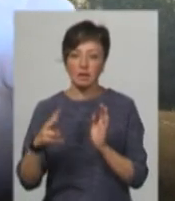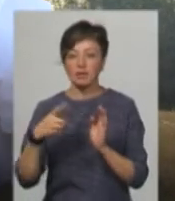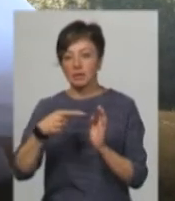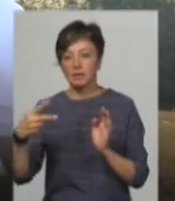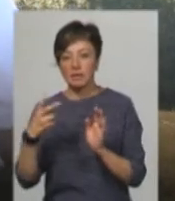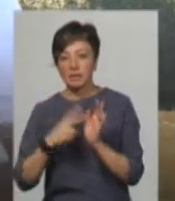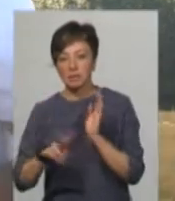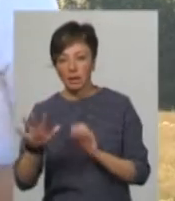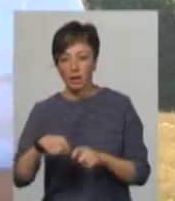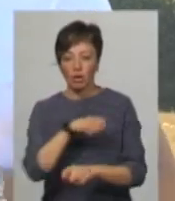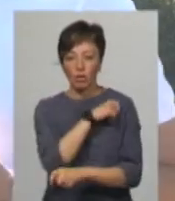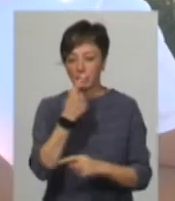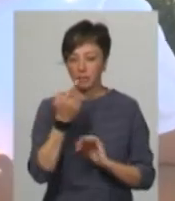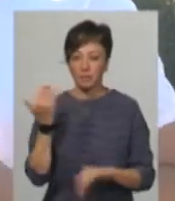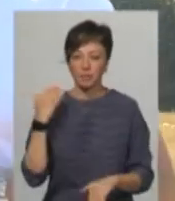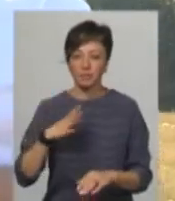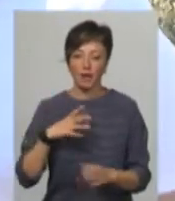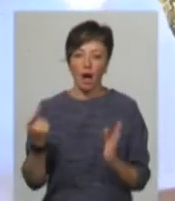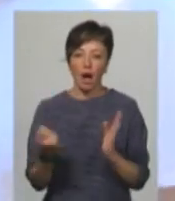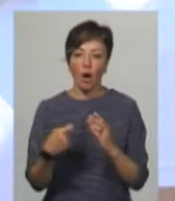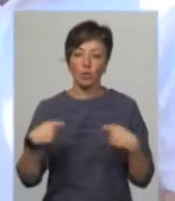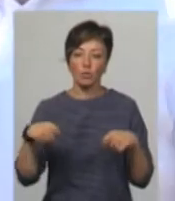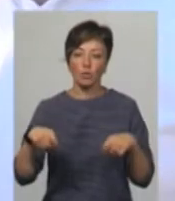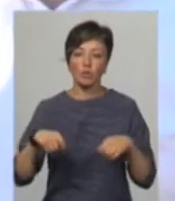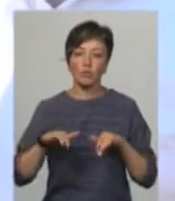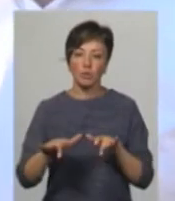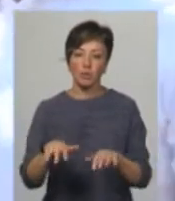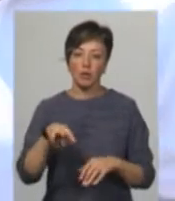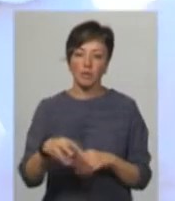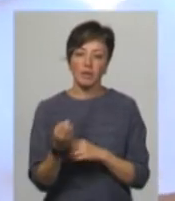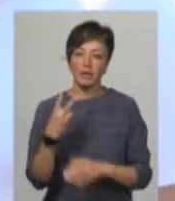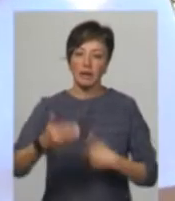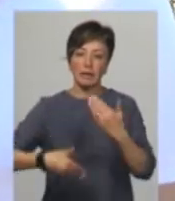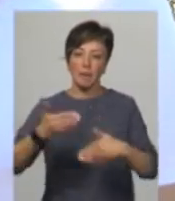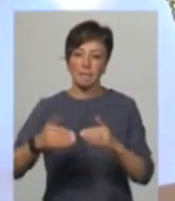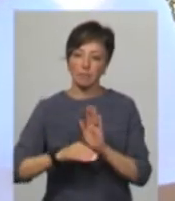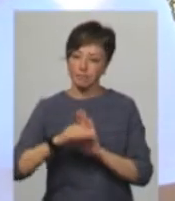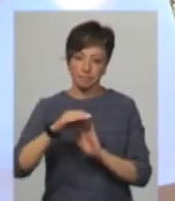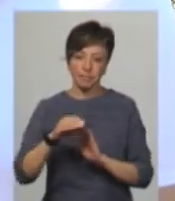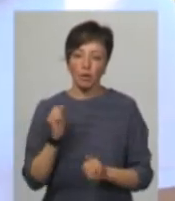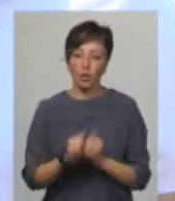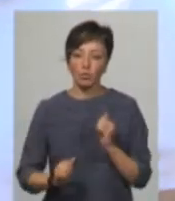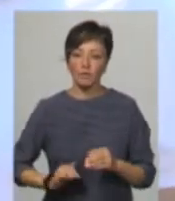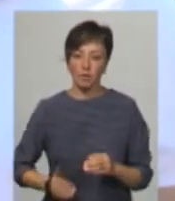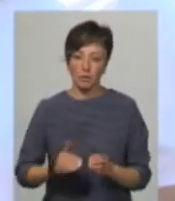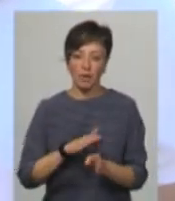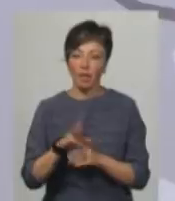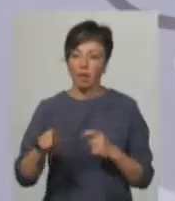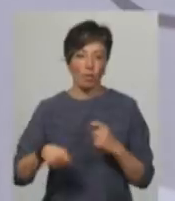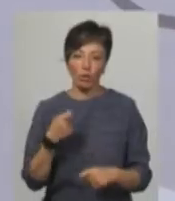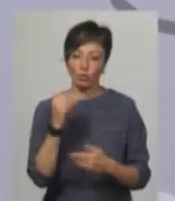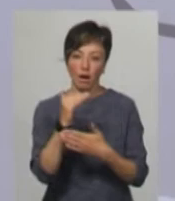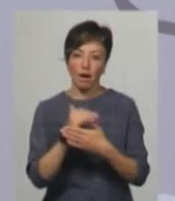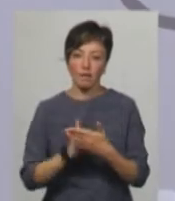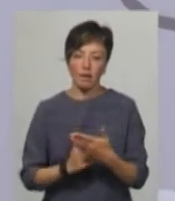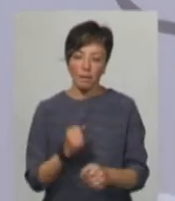кілометр. Нещодавно відбулася аукціонна процедура. ПМ-12 у нас темпи високі, і кожен з підрядників якби не порушує графіки.